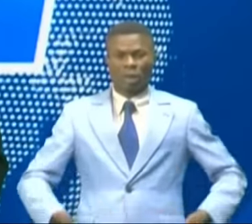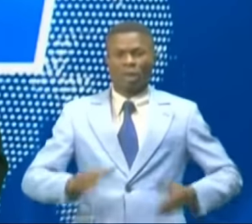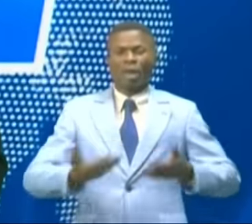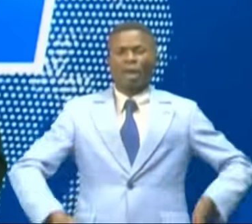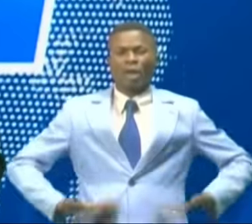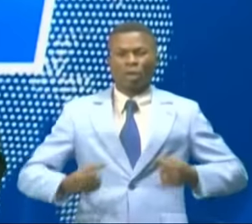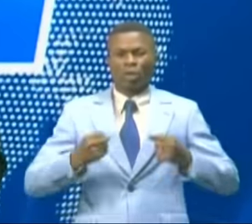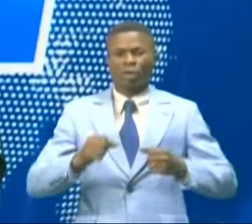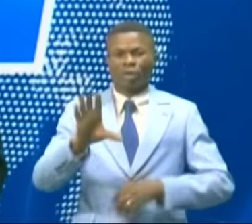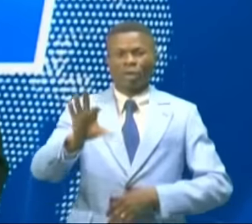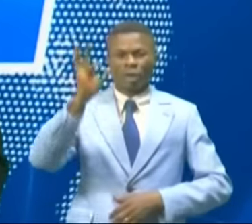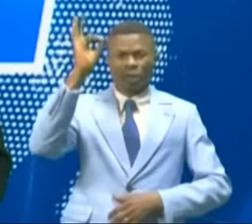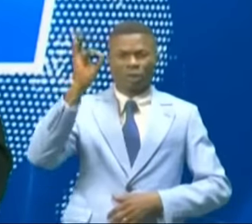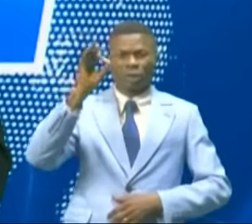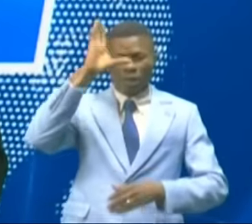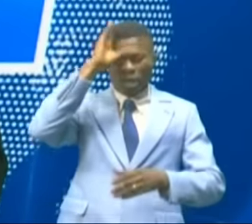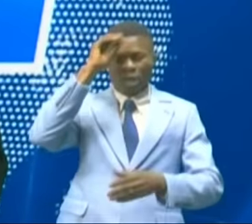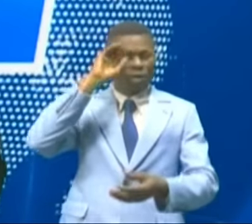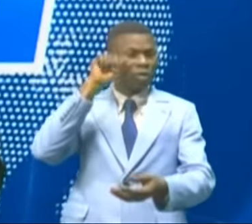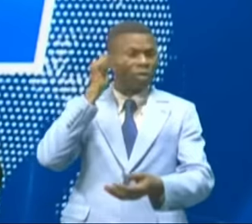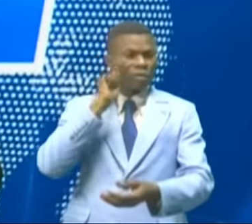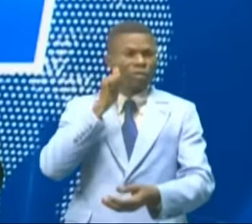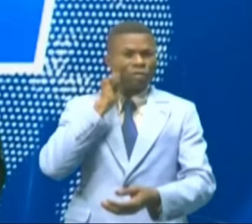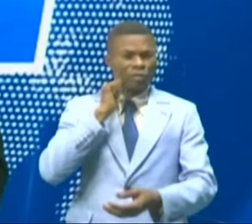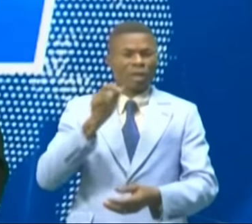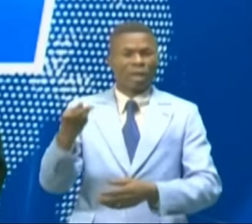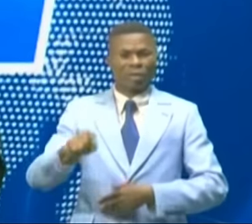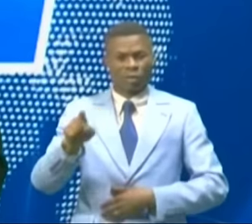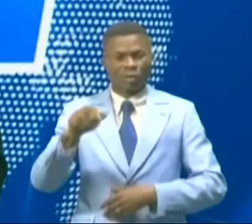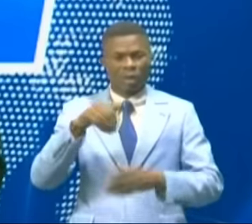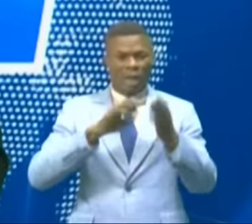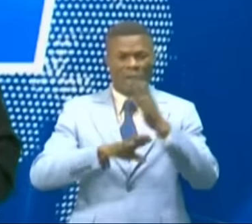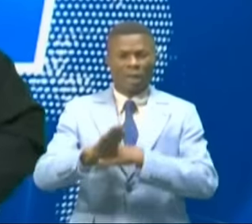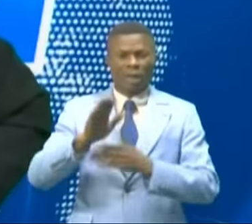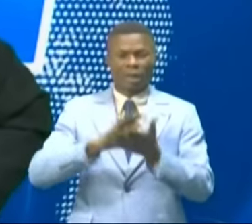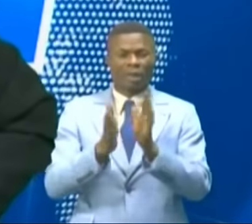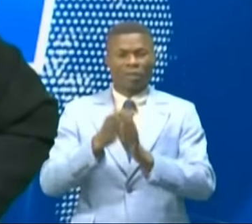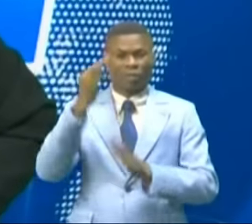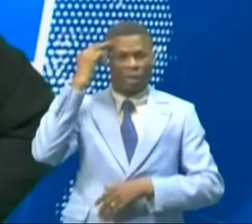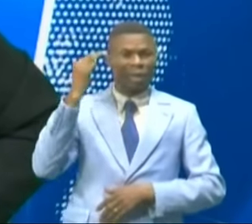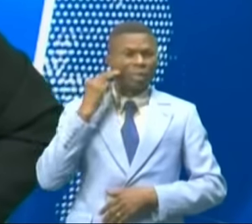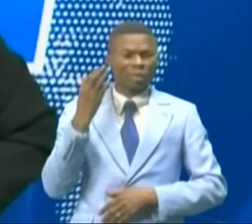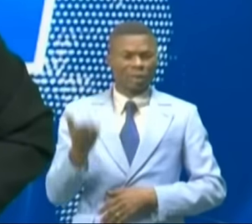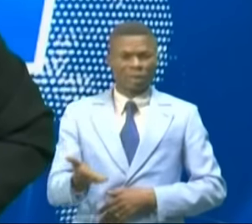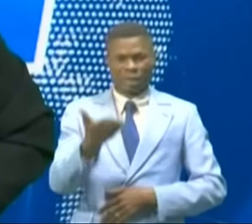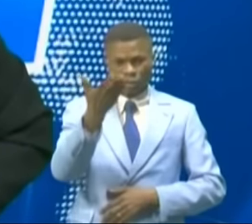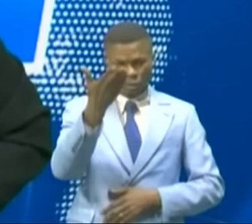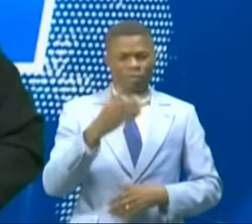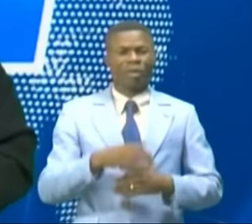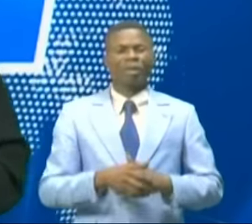nomination de filles et fils de cette province au sein du gouvernement souminois. On les écoute.